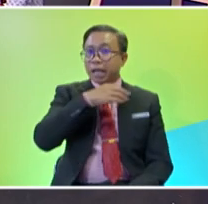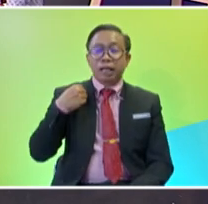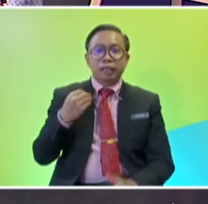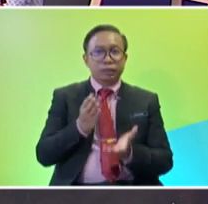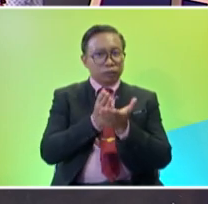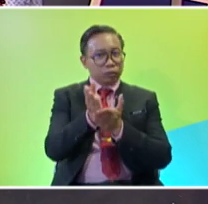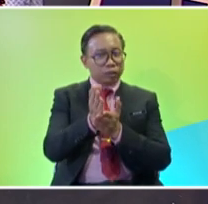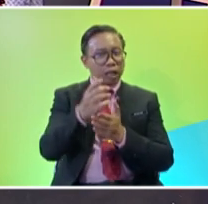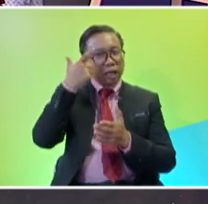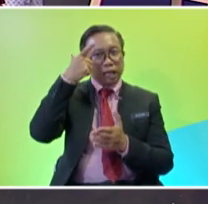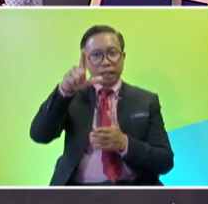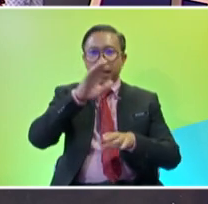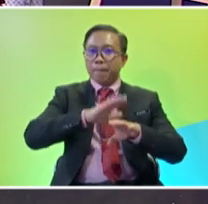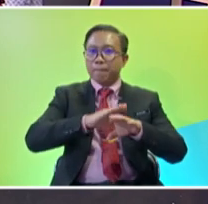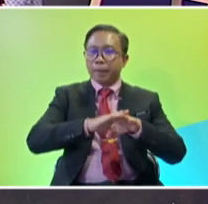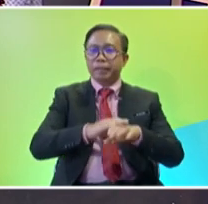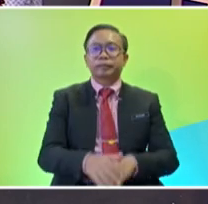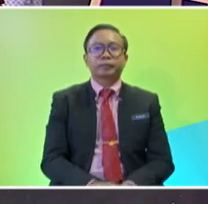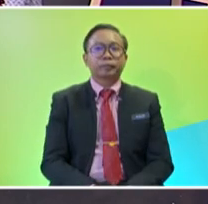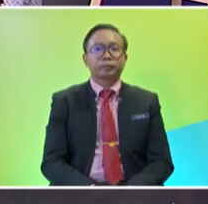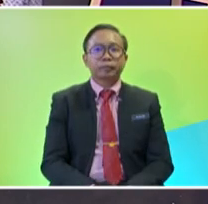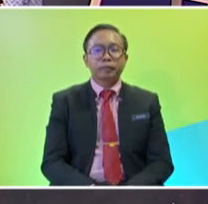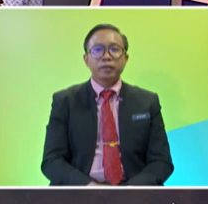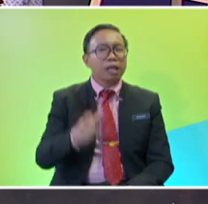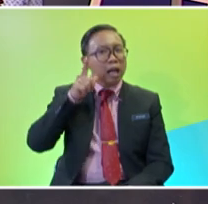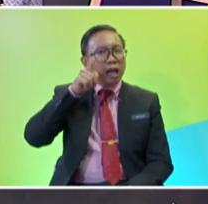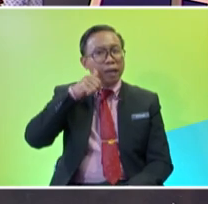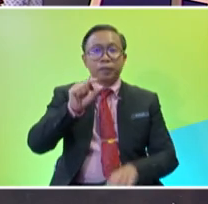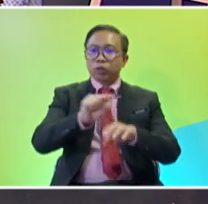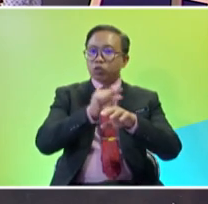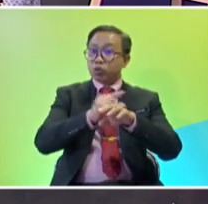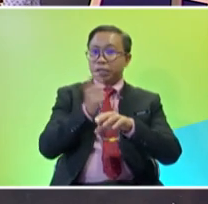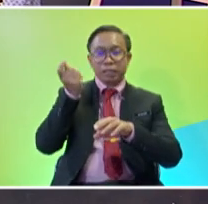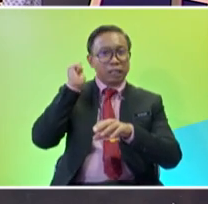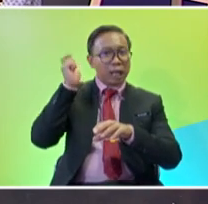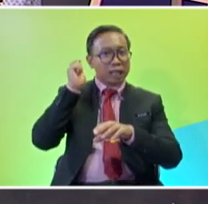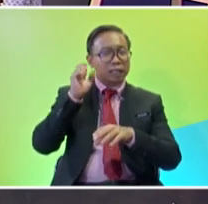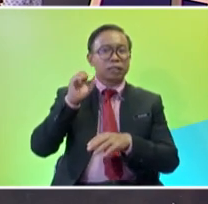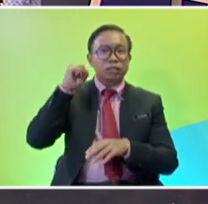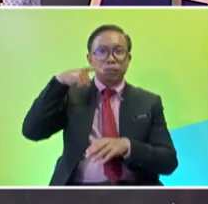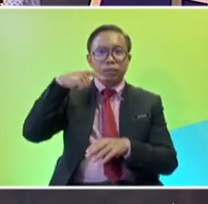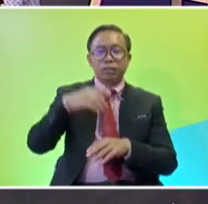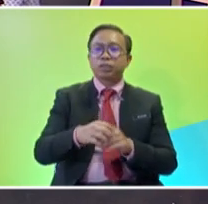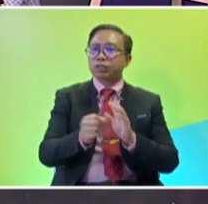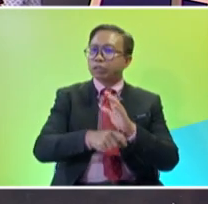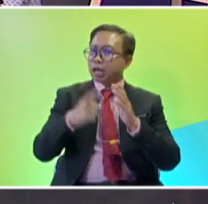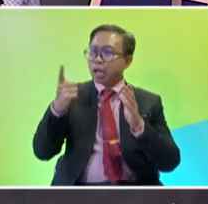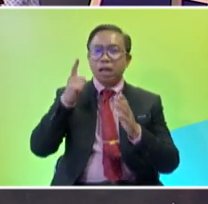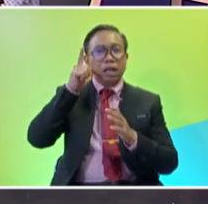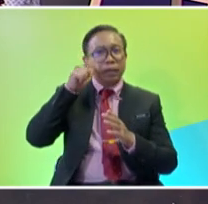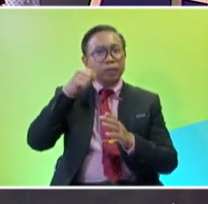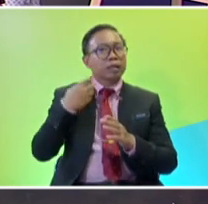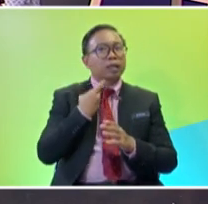kita lihat pada lemon yang kita gunakan tadi kan macamnya selain pada lemon